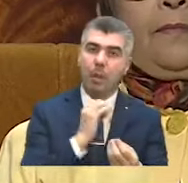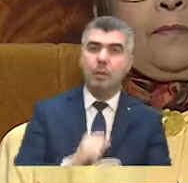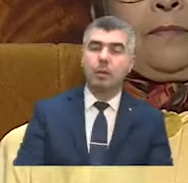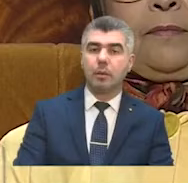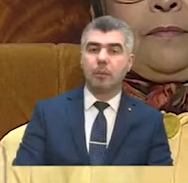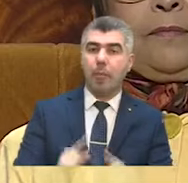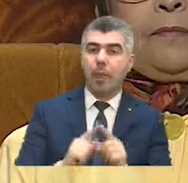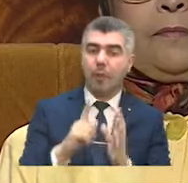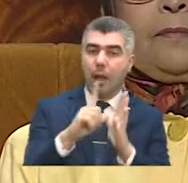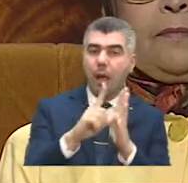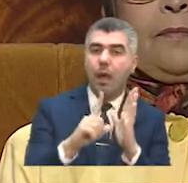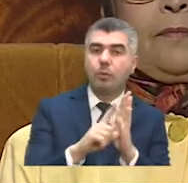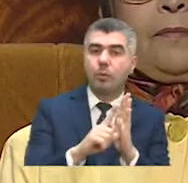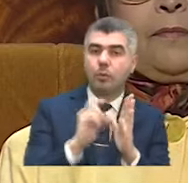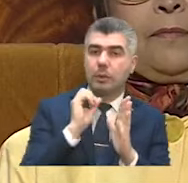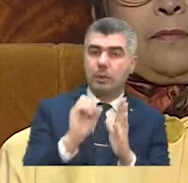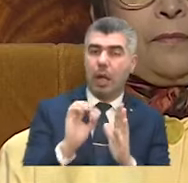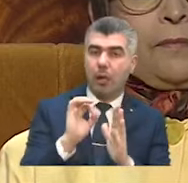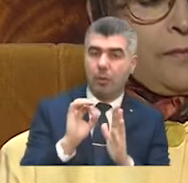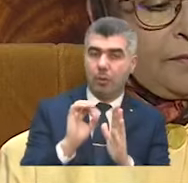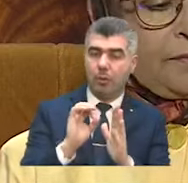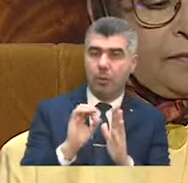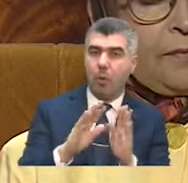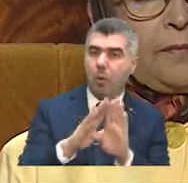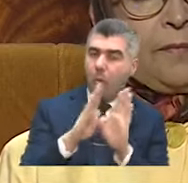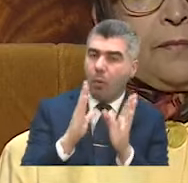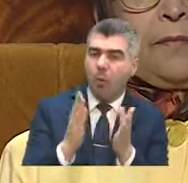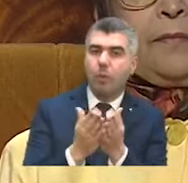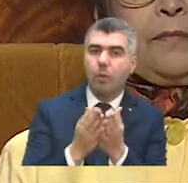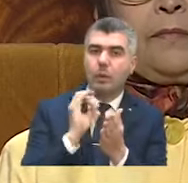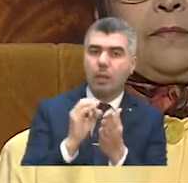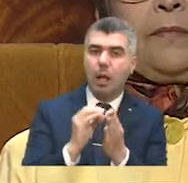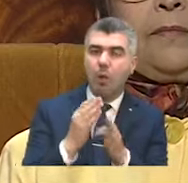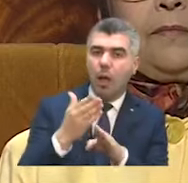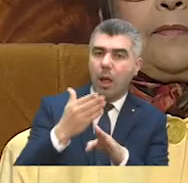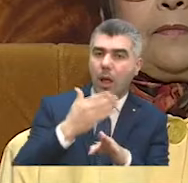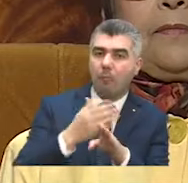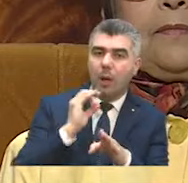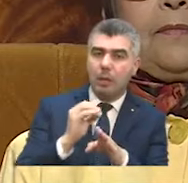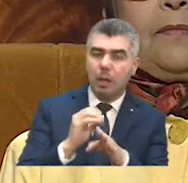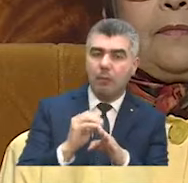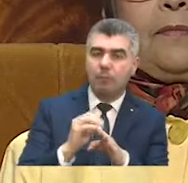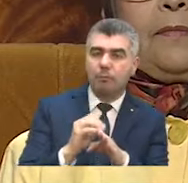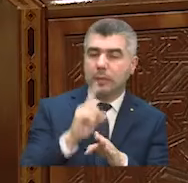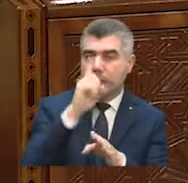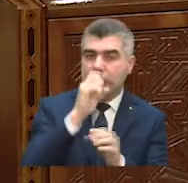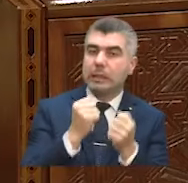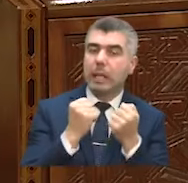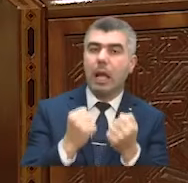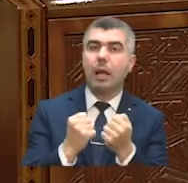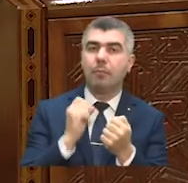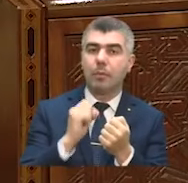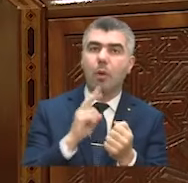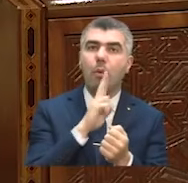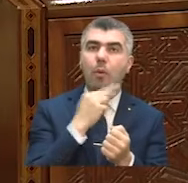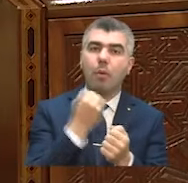النظام الاساسي المجحف فند كل تعهدات وزعزع الثقه في المؤسسات بل وفي